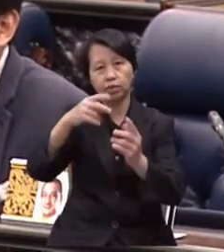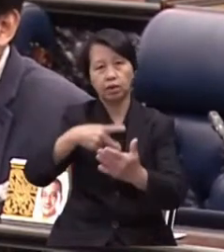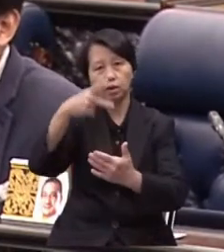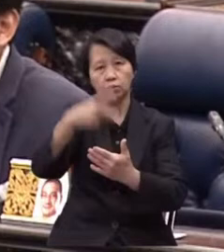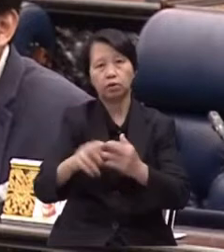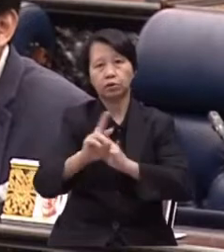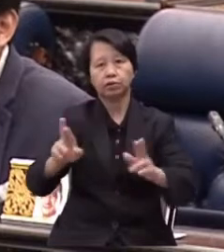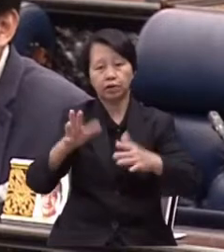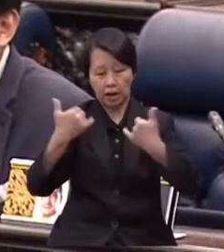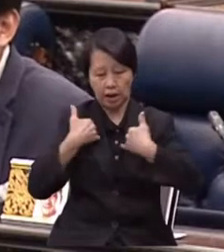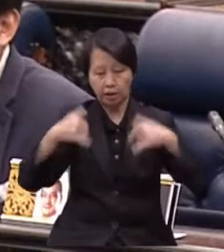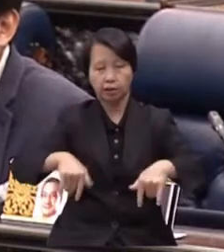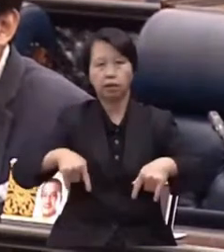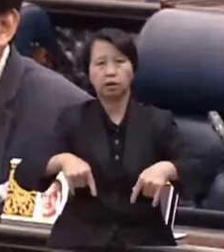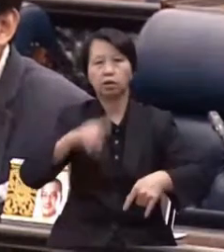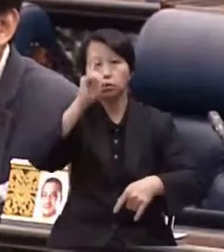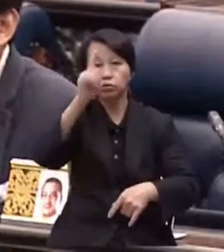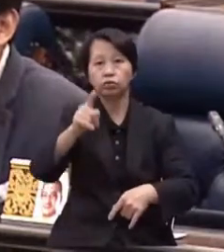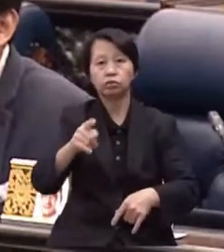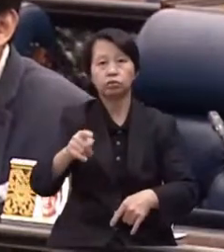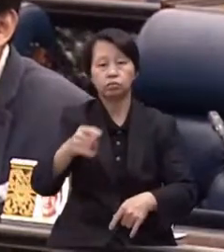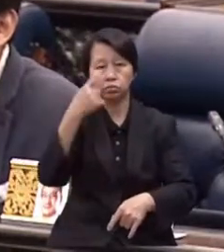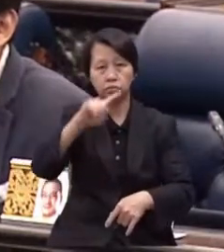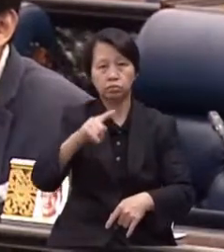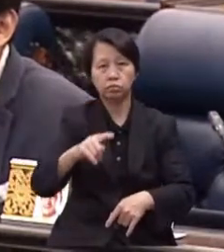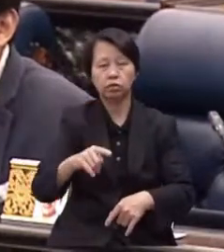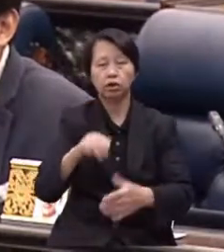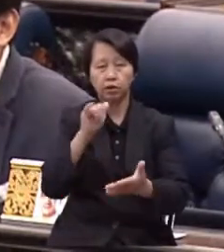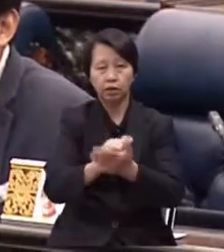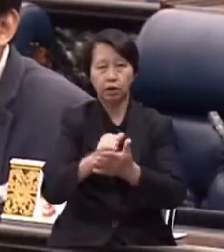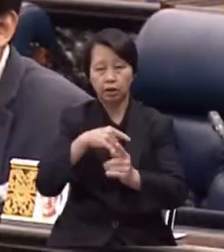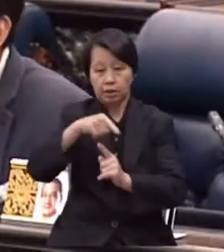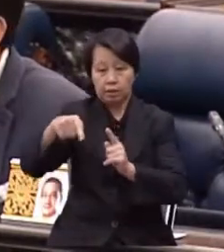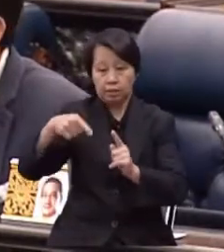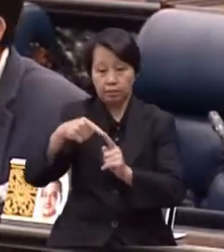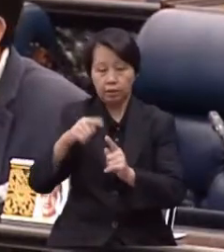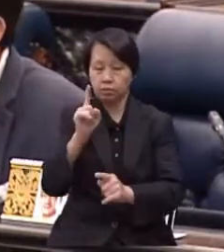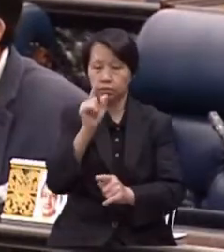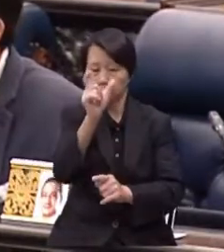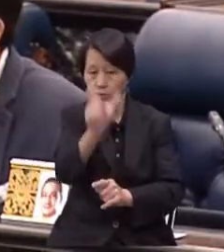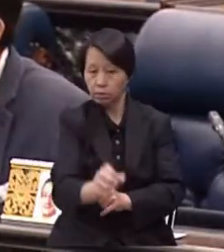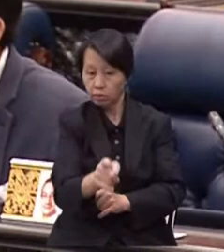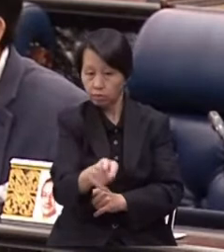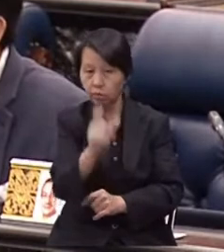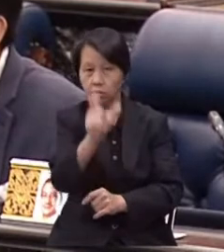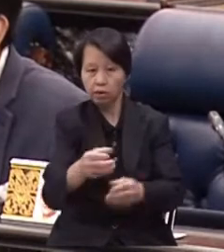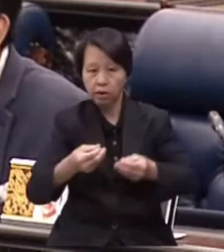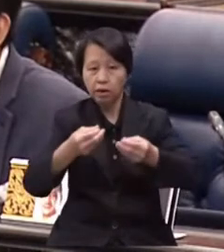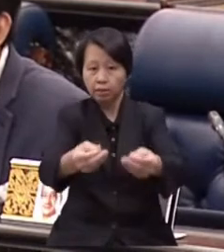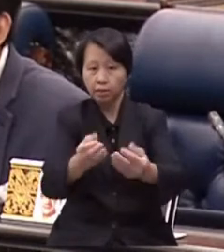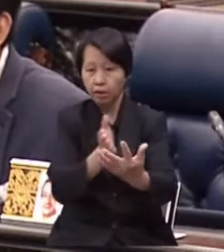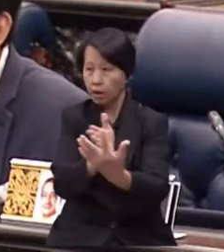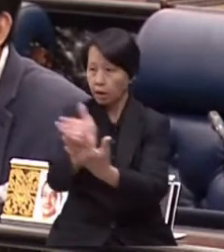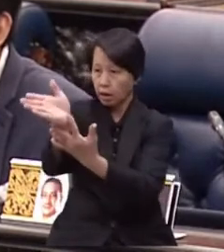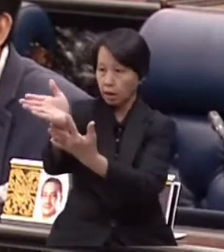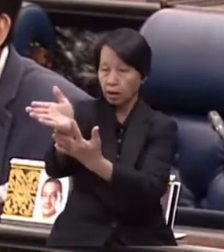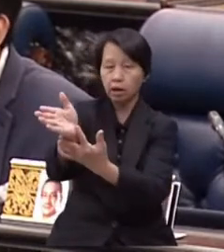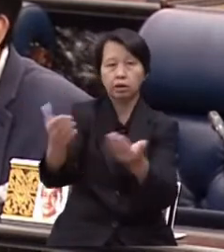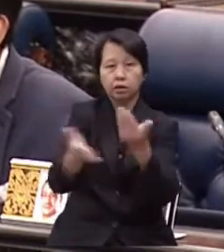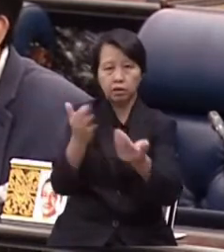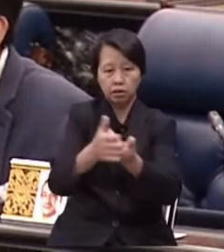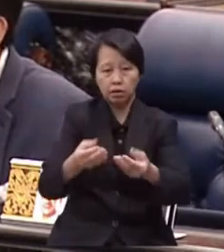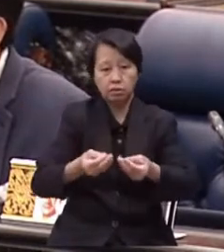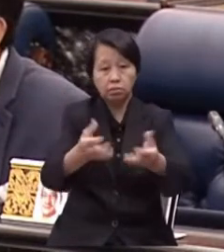program-program yang setia ada untuk pastikan tinggal menteri bahwa Apabila seseorang itu diberikan akses kepada